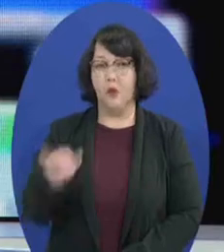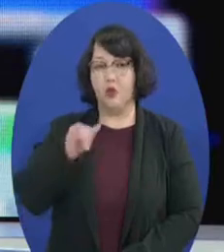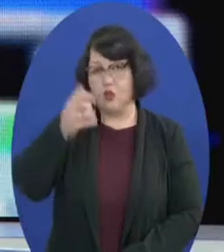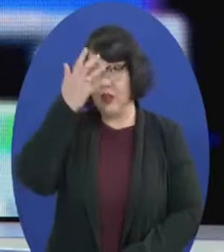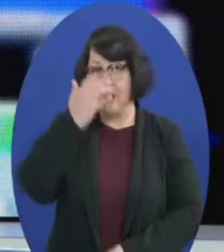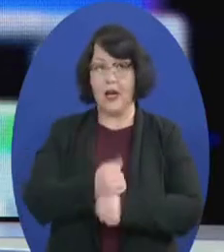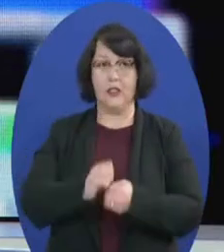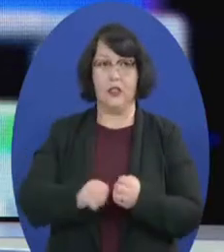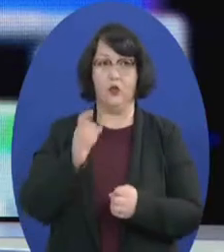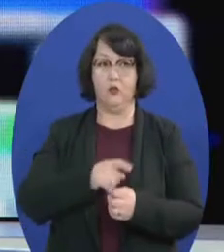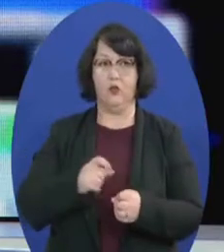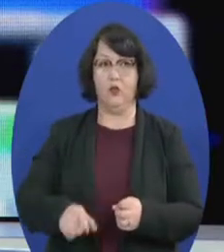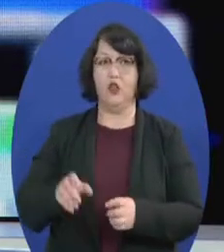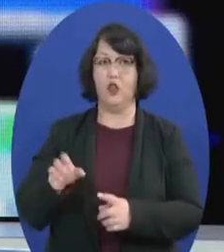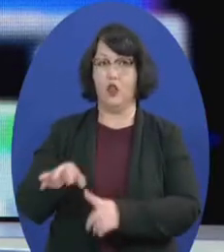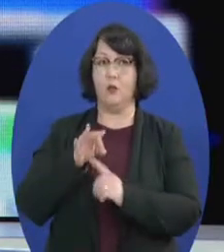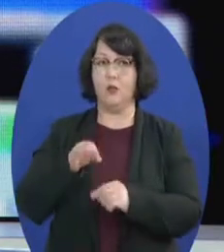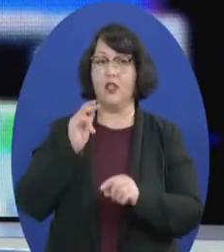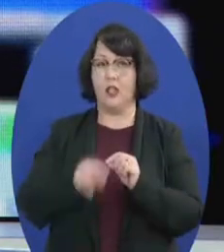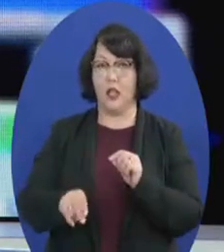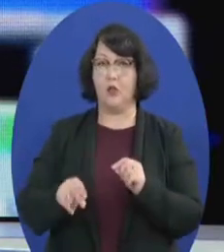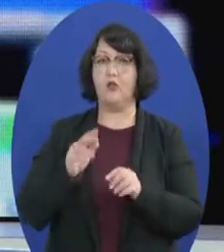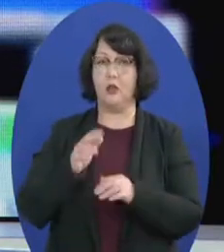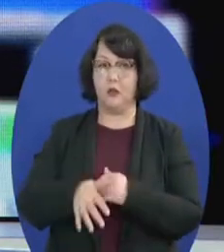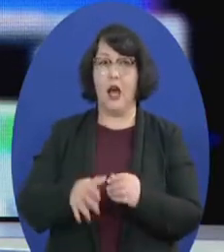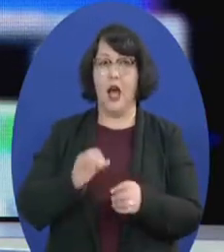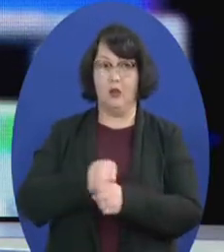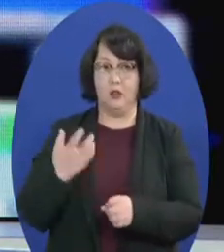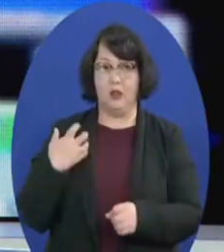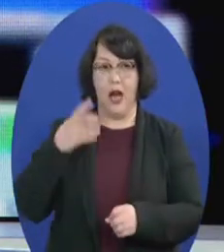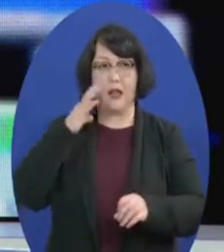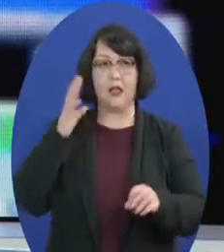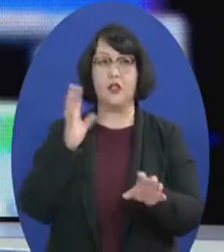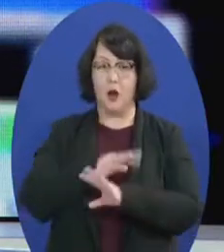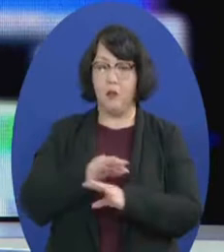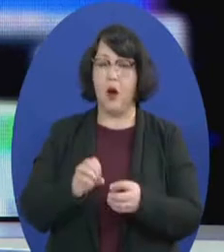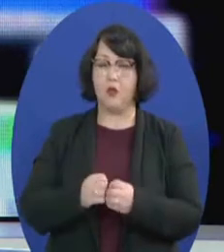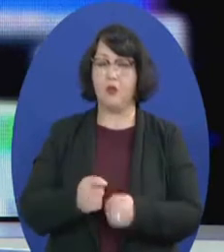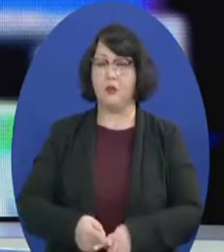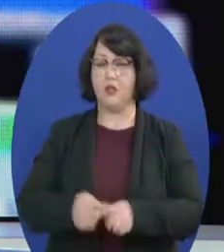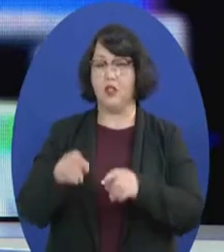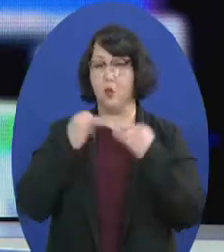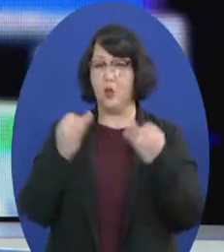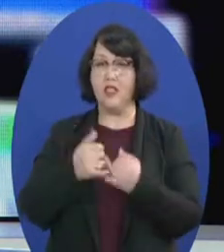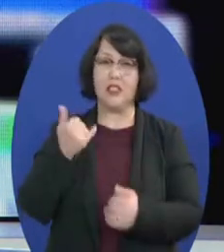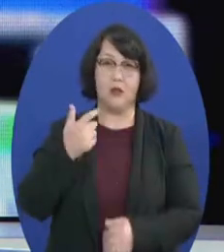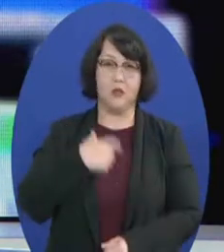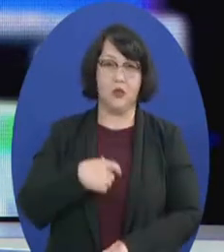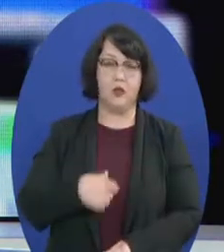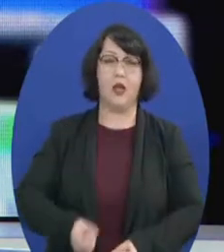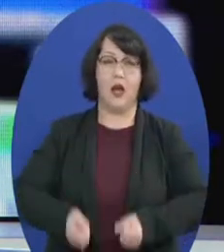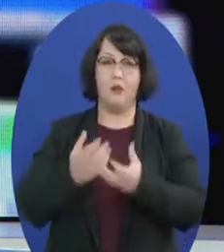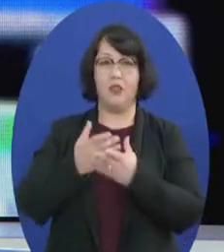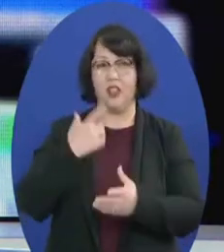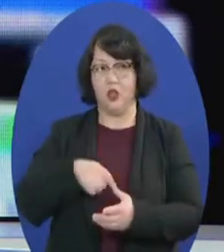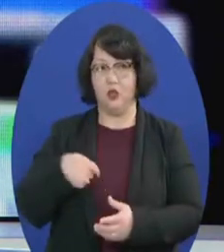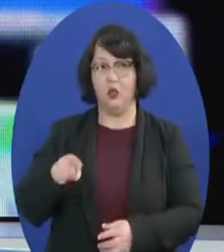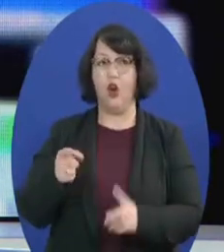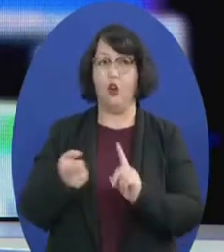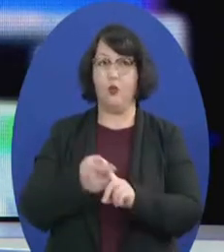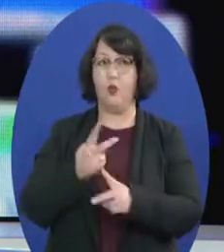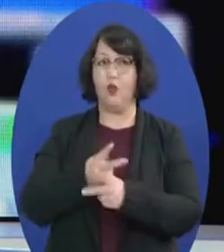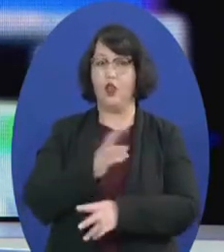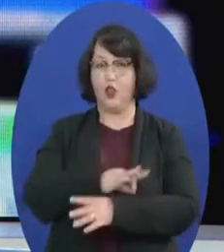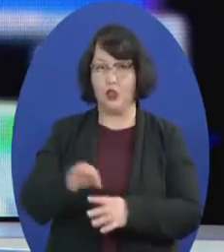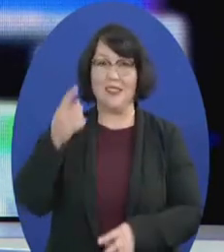Хөшөөтний улс төрийн албан тушаалтанд томилгооны шалгуур тавьдаг болох хариуцлагын механизмыг үрдүүлэх саналыг улсын хурлын зарим гишүүн гаргаад байна. Гишүүдийн хувьд